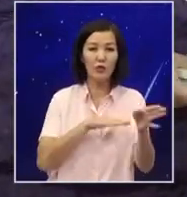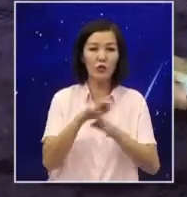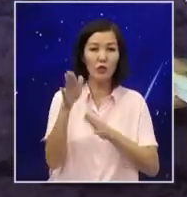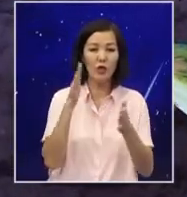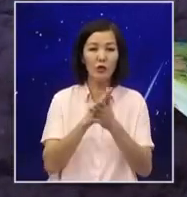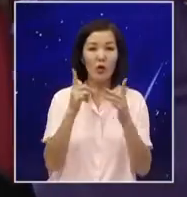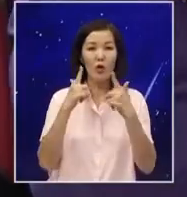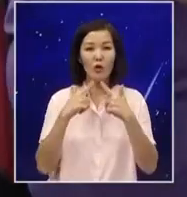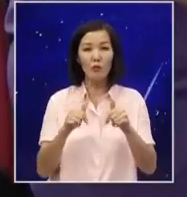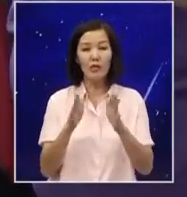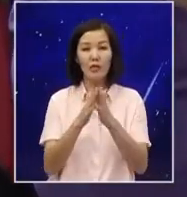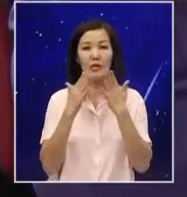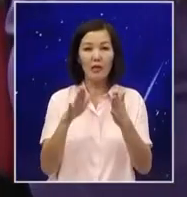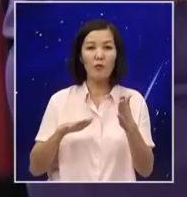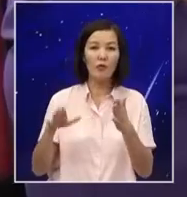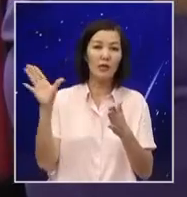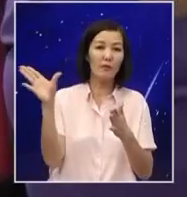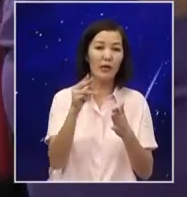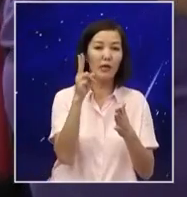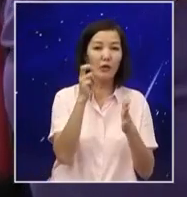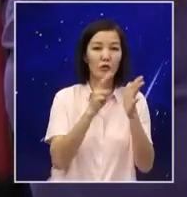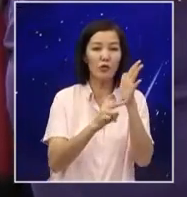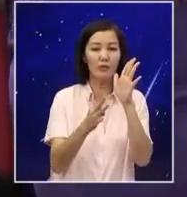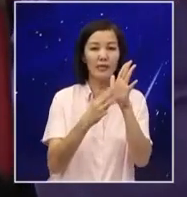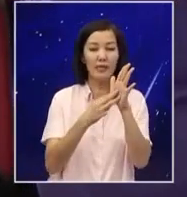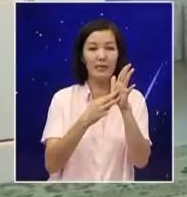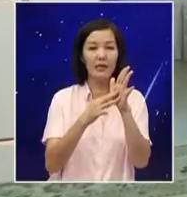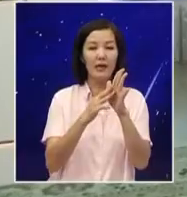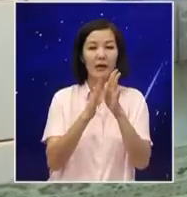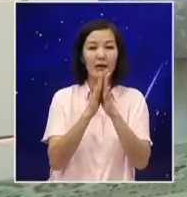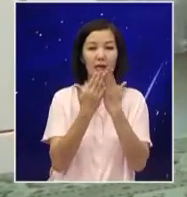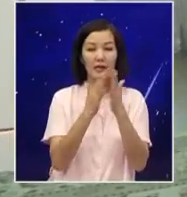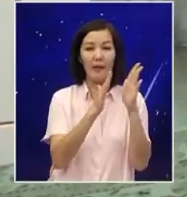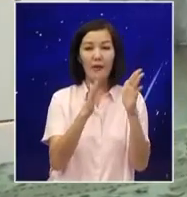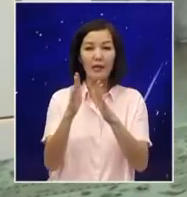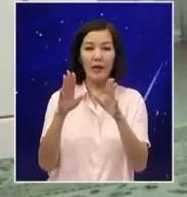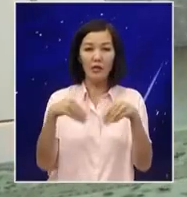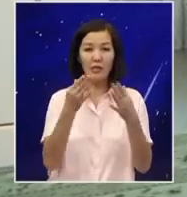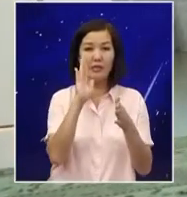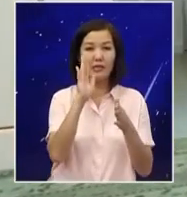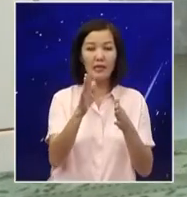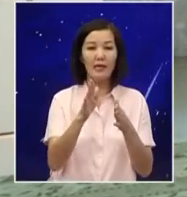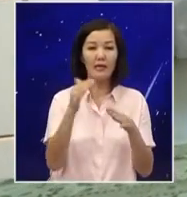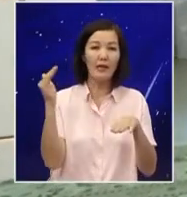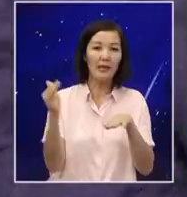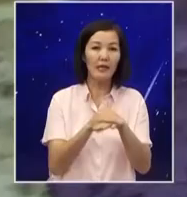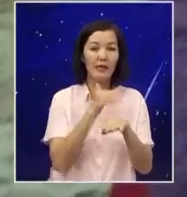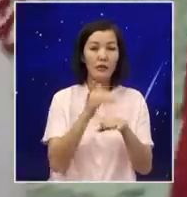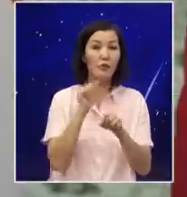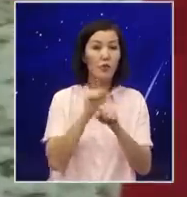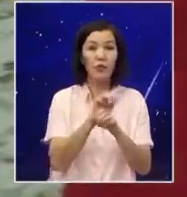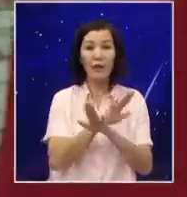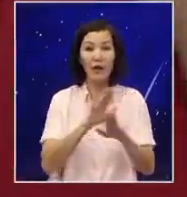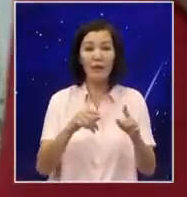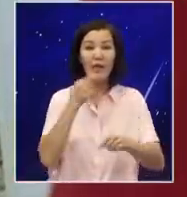асып отыр. Ұйымдастырушылар кітап өңірдегі барлық 278 кітапханаға жеткізілетін болады дейді. Игі іс мұнымен тоқтап